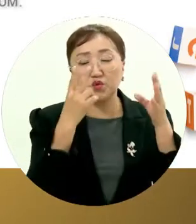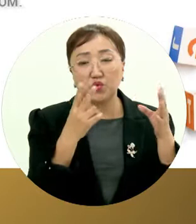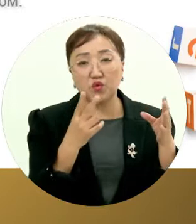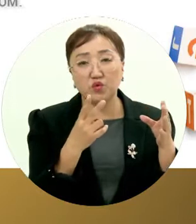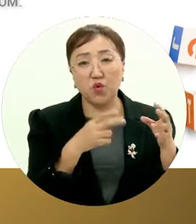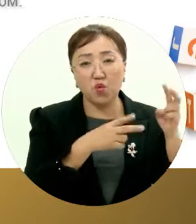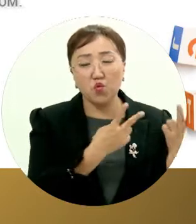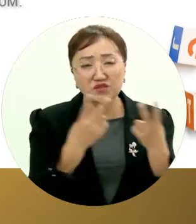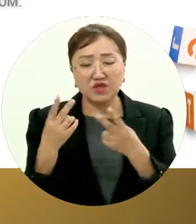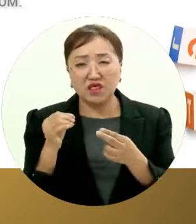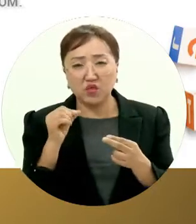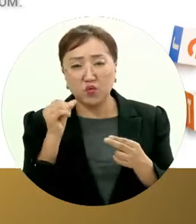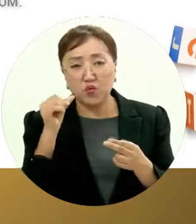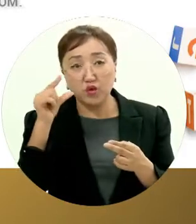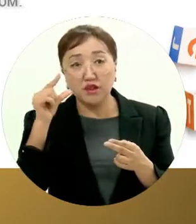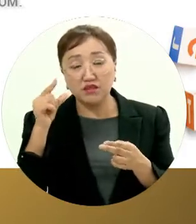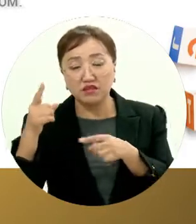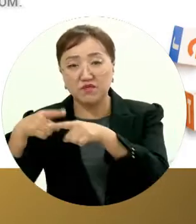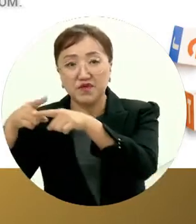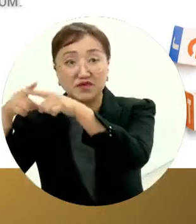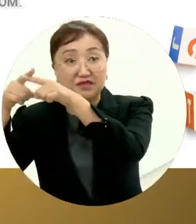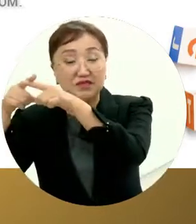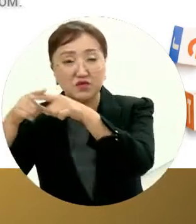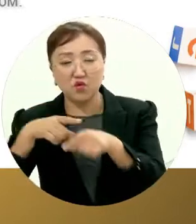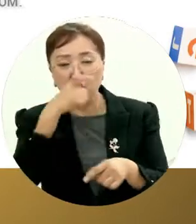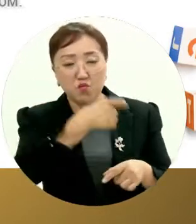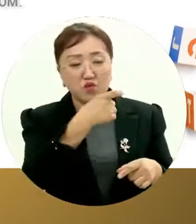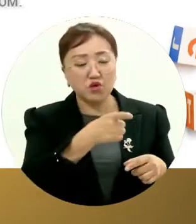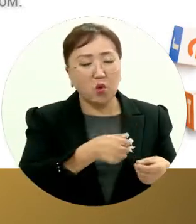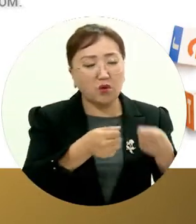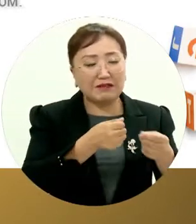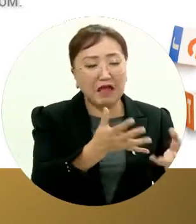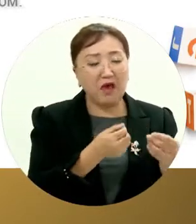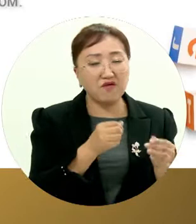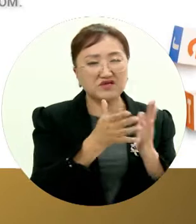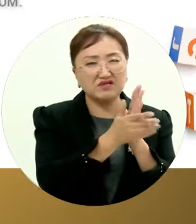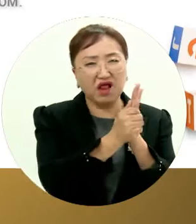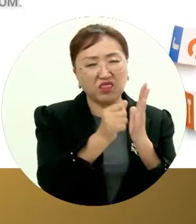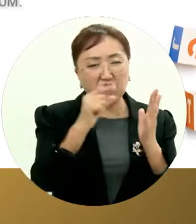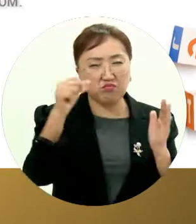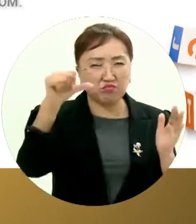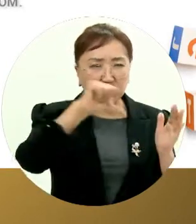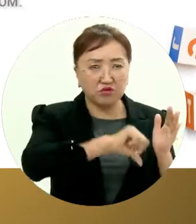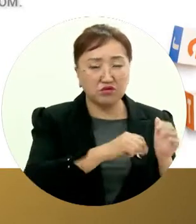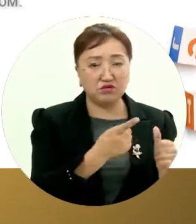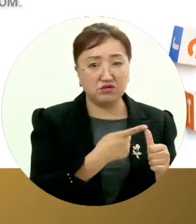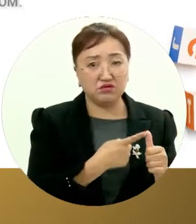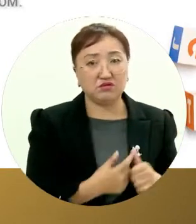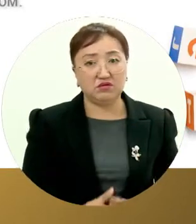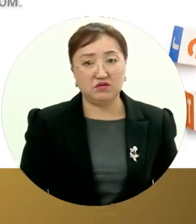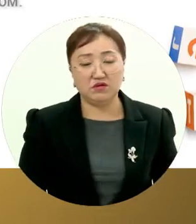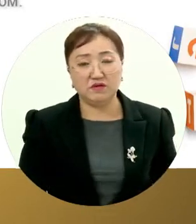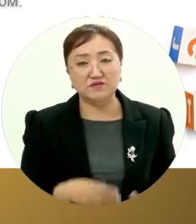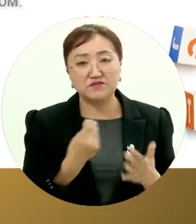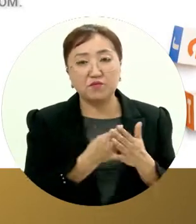үн ерөнхийдөө өсөж хүн амын худалдан авах чадвар буурах үзэгдэлтэй хэлдэг. Өөрөөр хэлэх юм бол